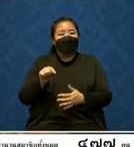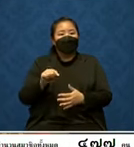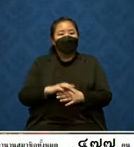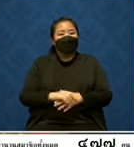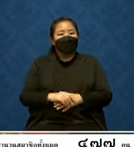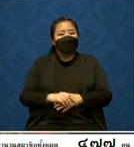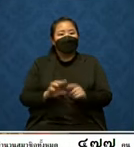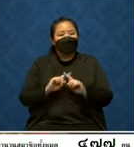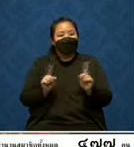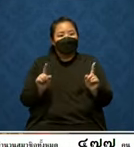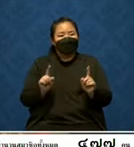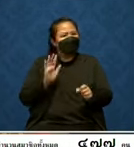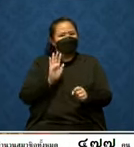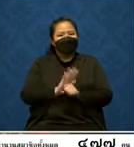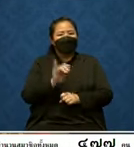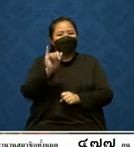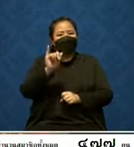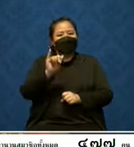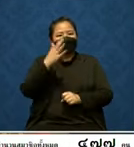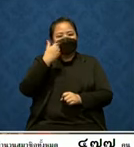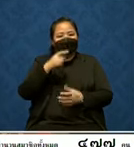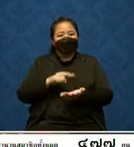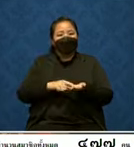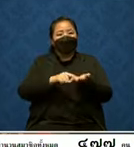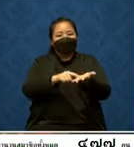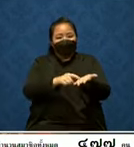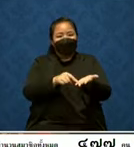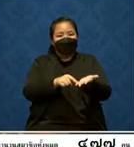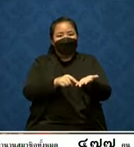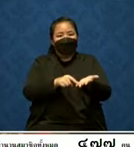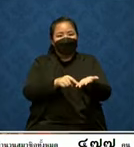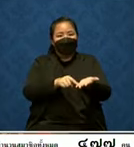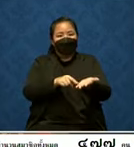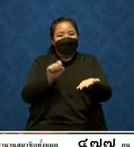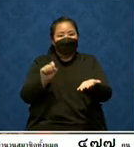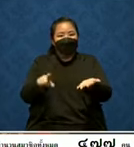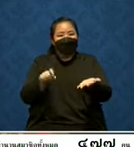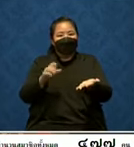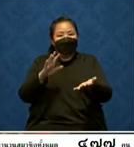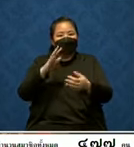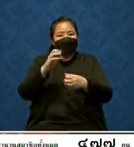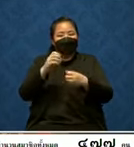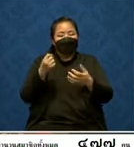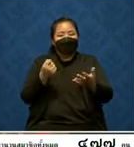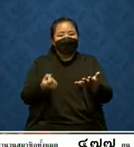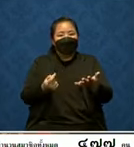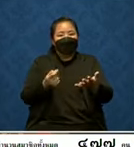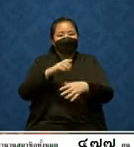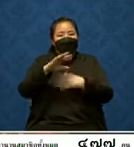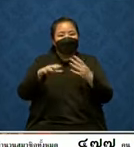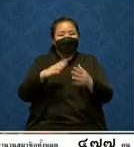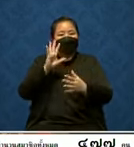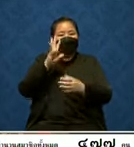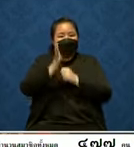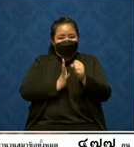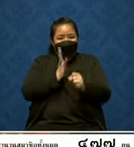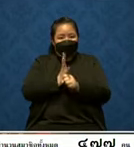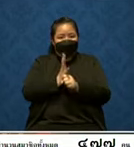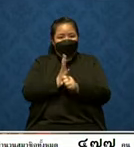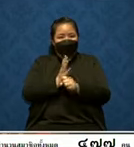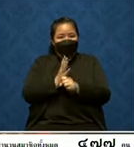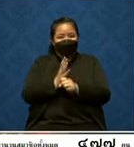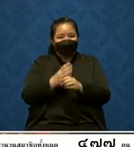แต่เท่านั้นยังไม่พอเขาเสนอมาซ่อม5ปีหลังจาก5ปีเขาเพิ่มรถให้อีกเท่าตัวหนึ่งคือไม่